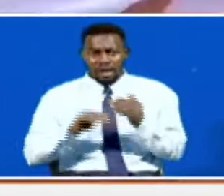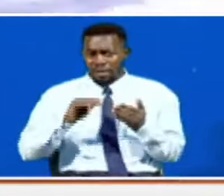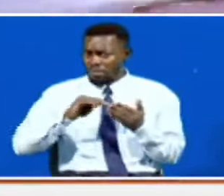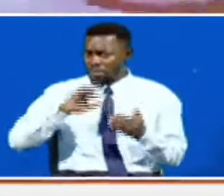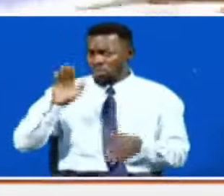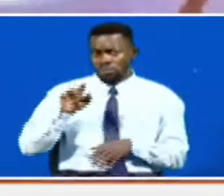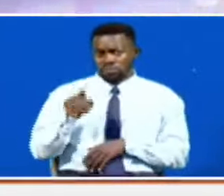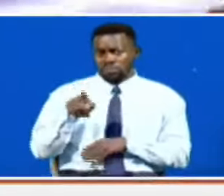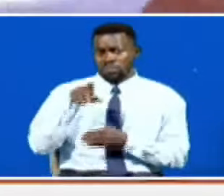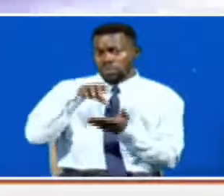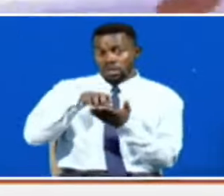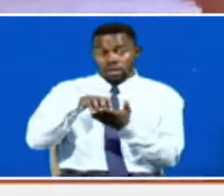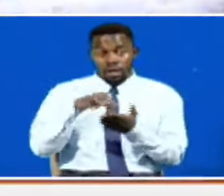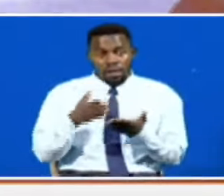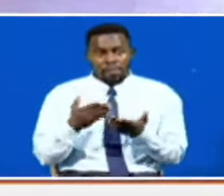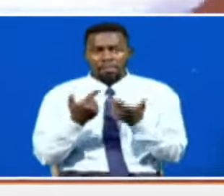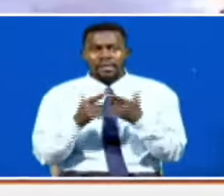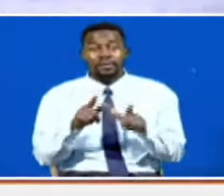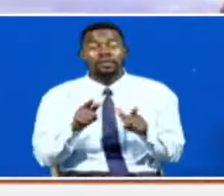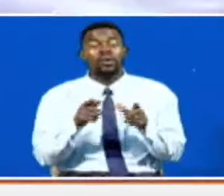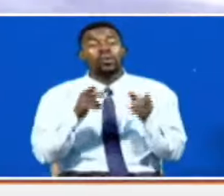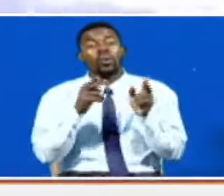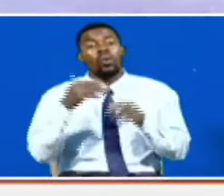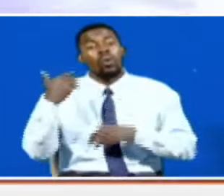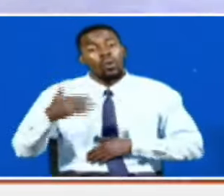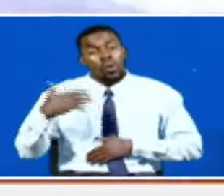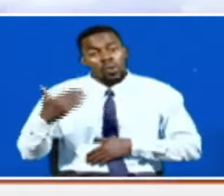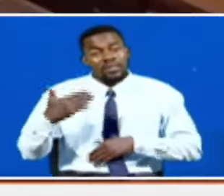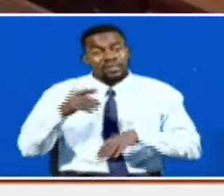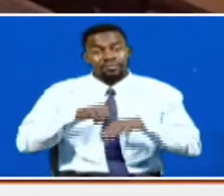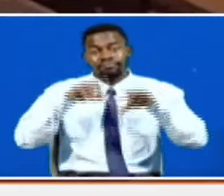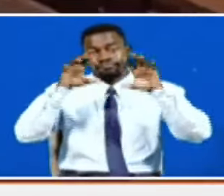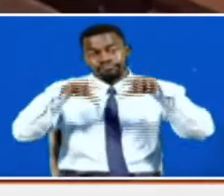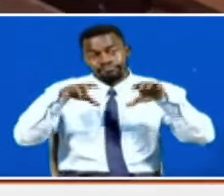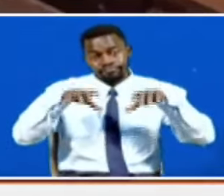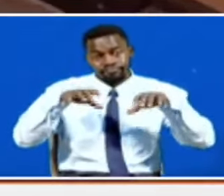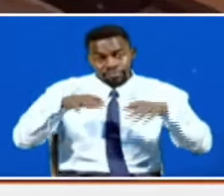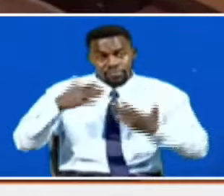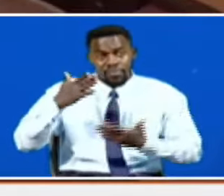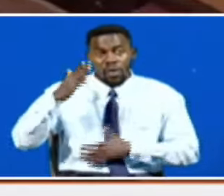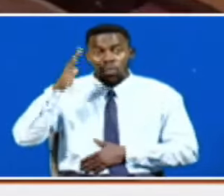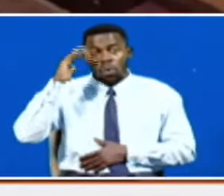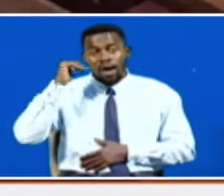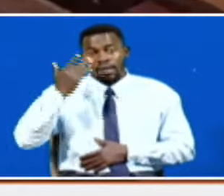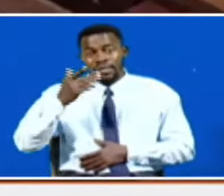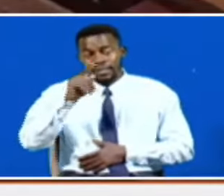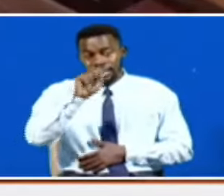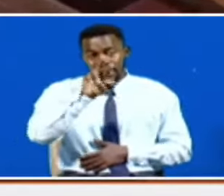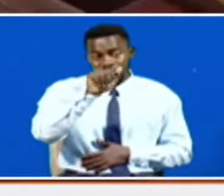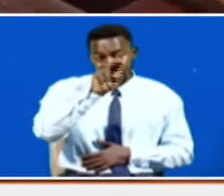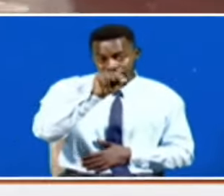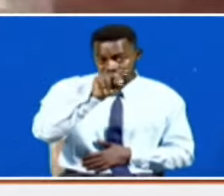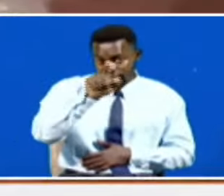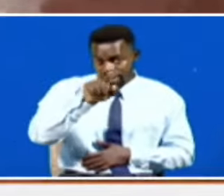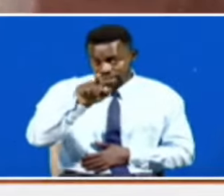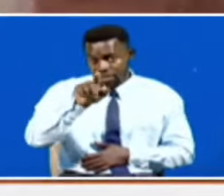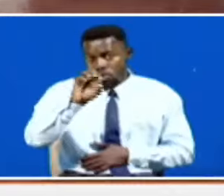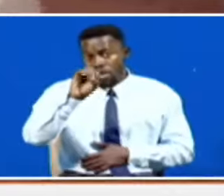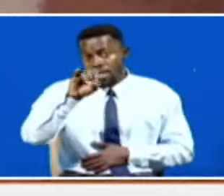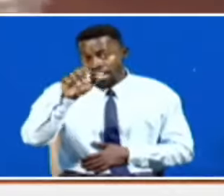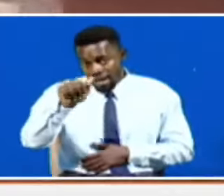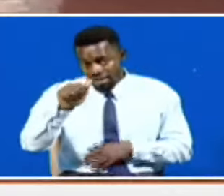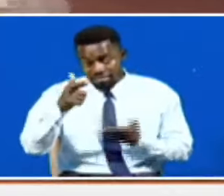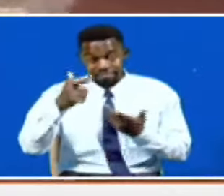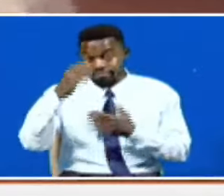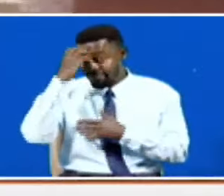kwani kunyeshapo maji husimama na mito ya karibu kama vile mto Nzoia uvunjapo kingo zake na kuchanganyika na maji haya na yale ya